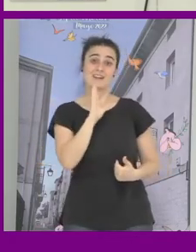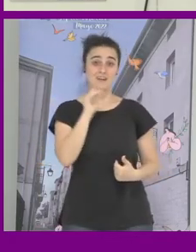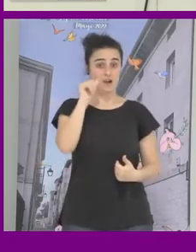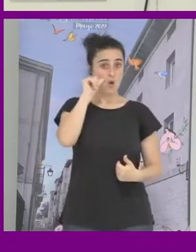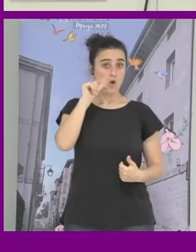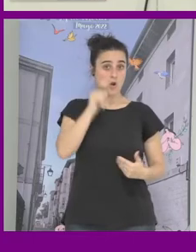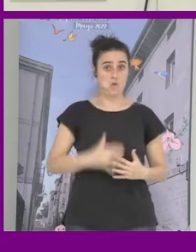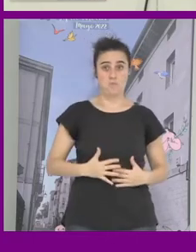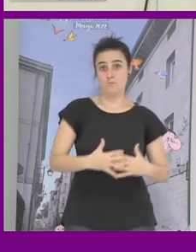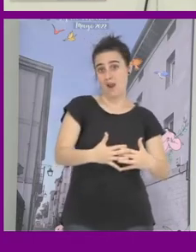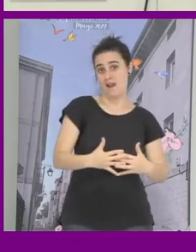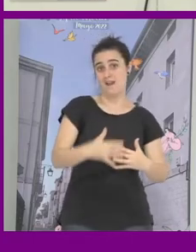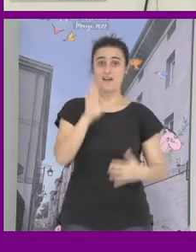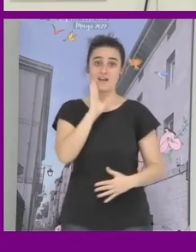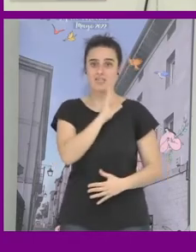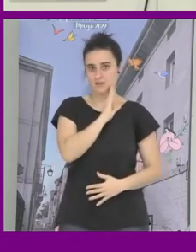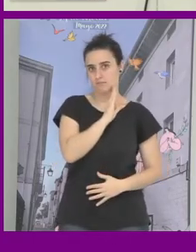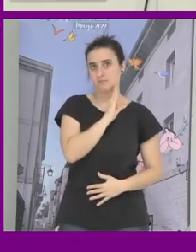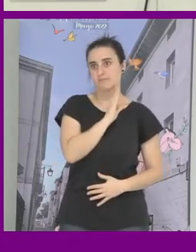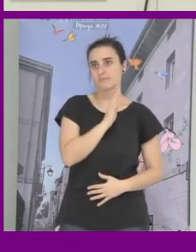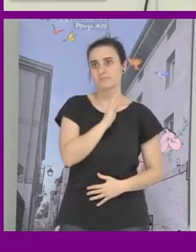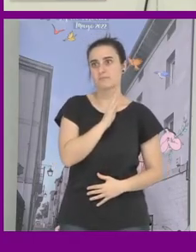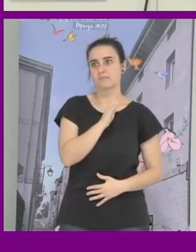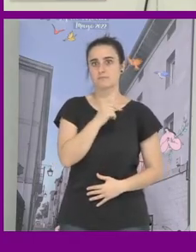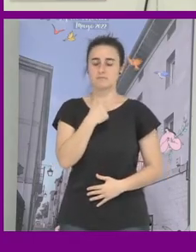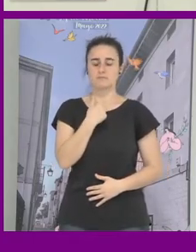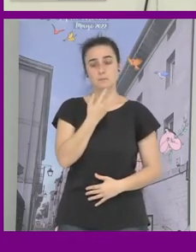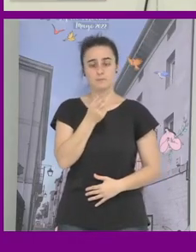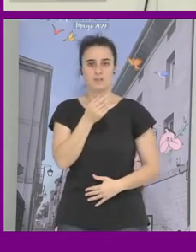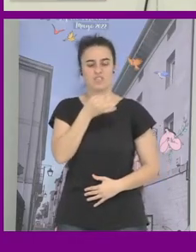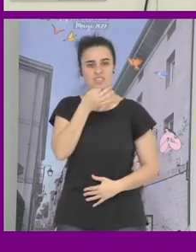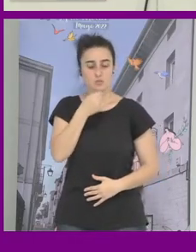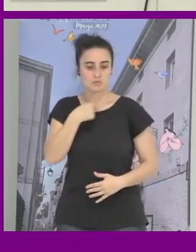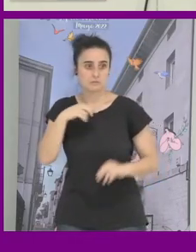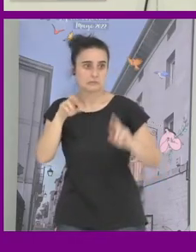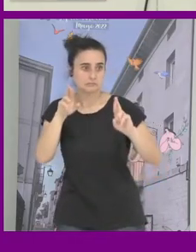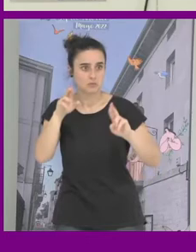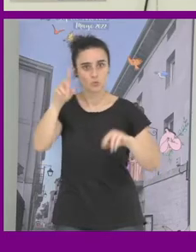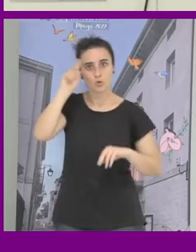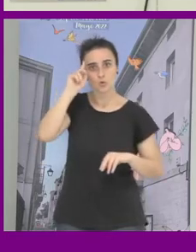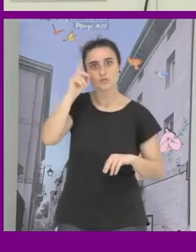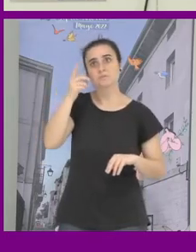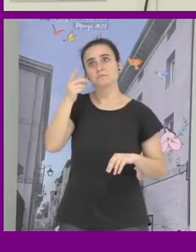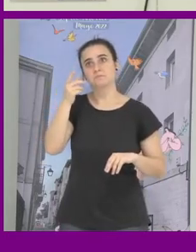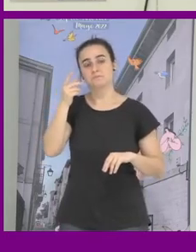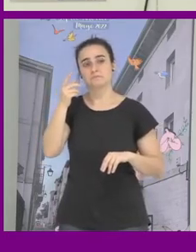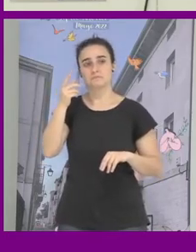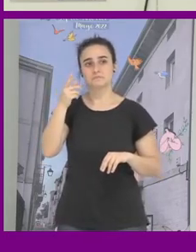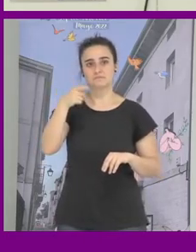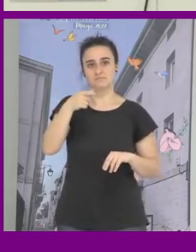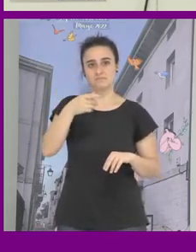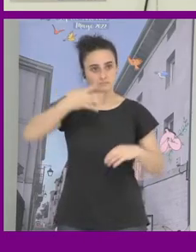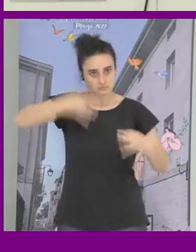aurduna. Bai, orduan, bueno, nire ustez diskurtso hori espero dut, bueno, ez dakit zen neurrietan oihartzuna duen,